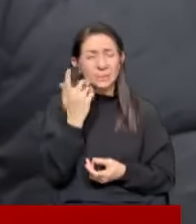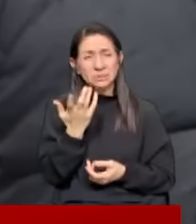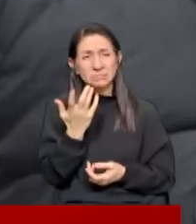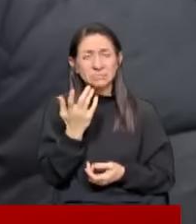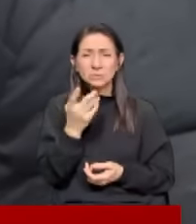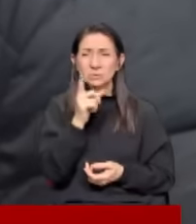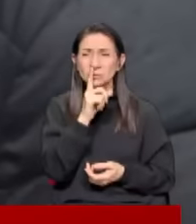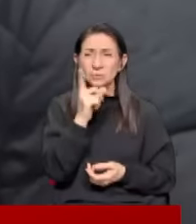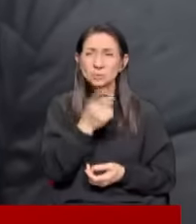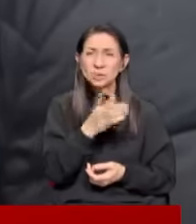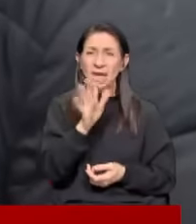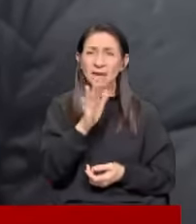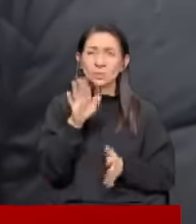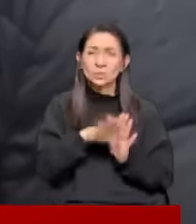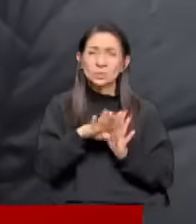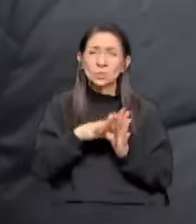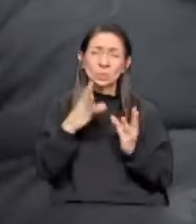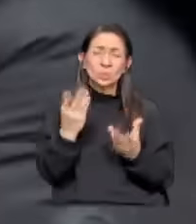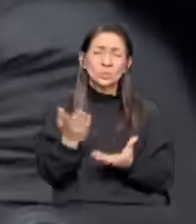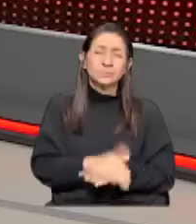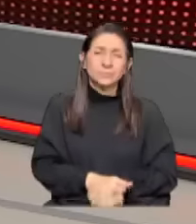en az bir %50 daha uygun olurdu.